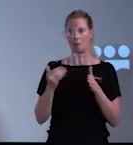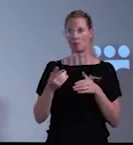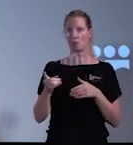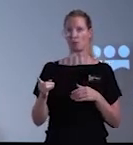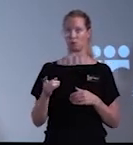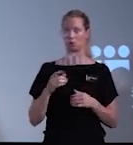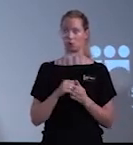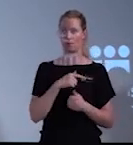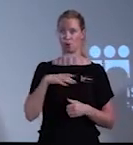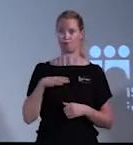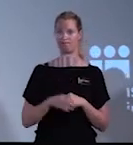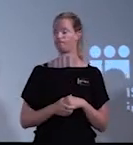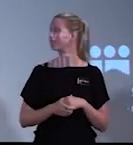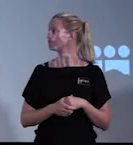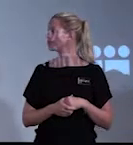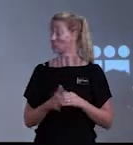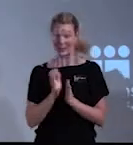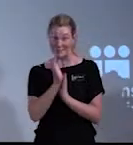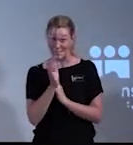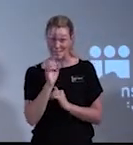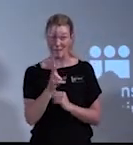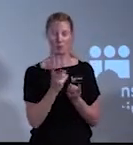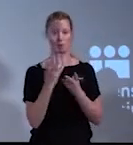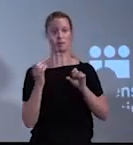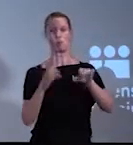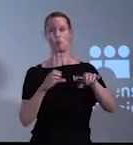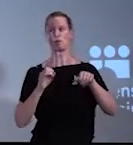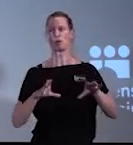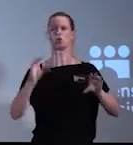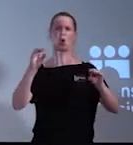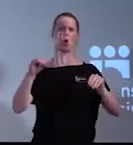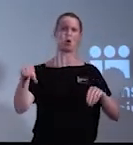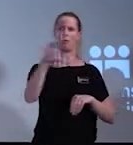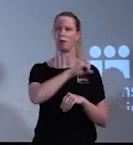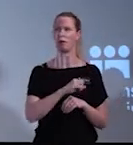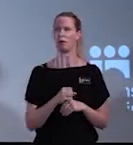har. Så det är inte för sent ännu, man kan påverka. Alla, det är